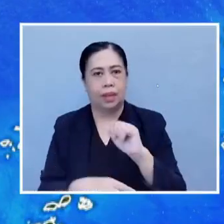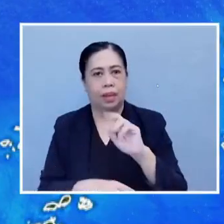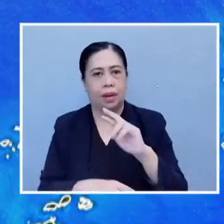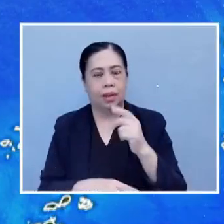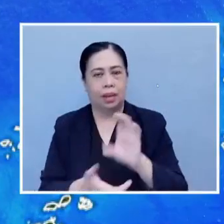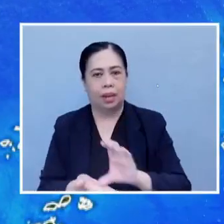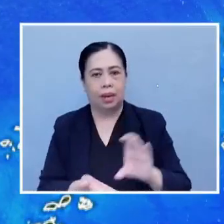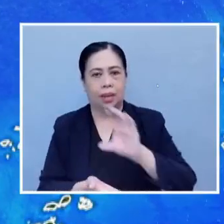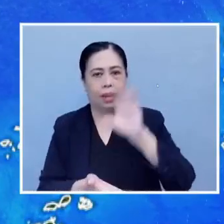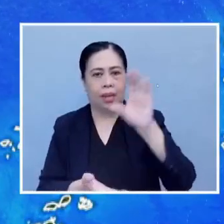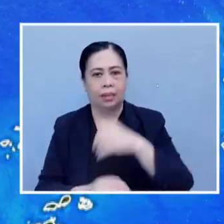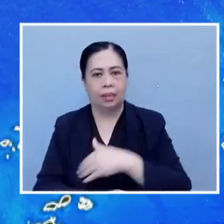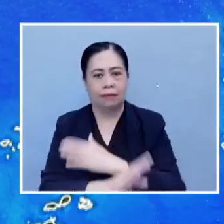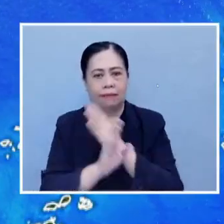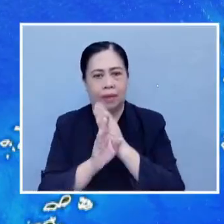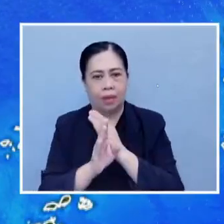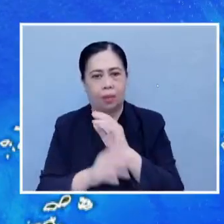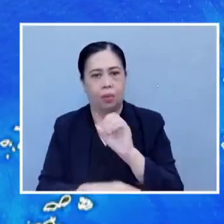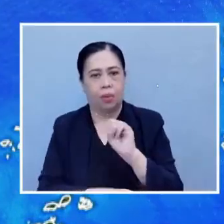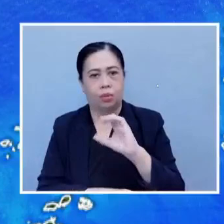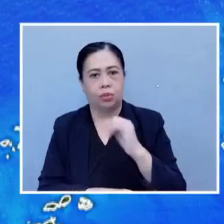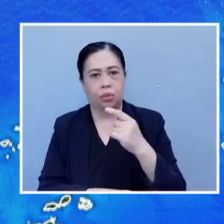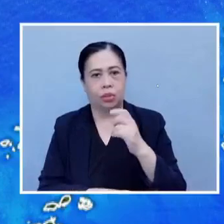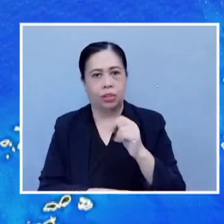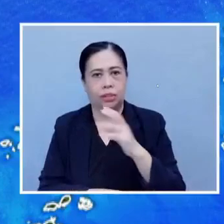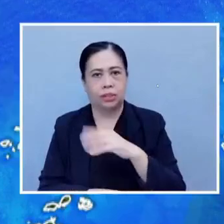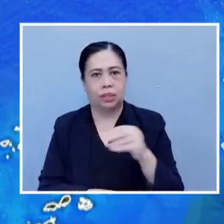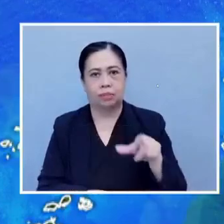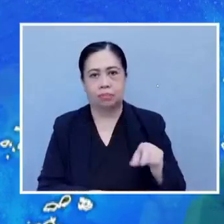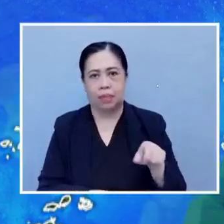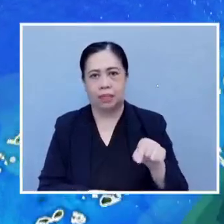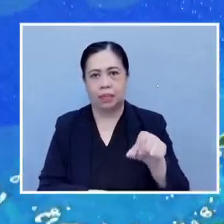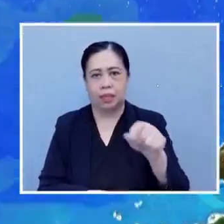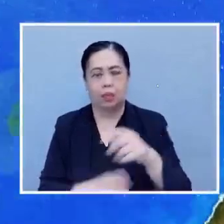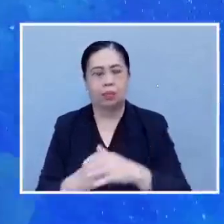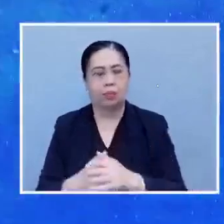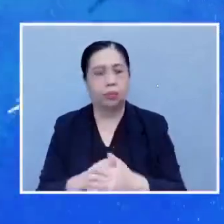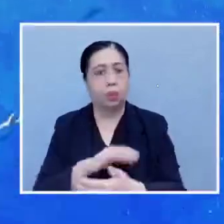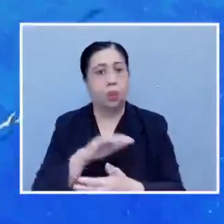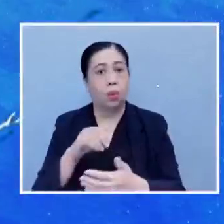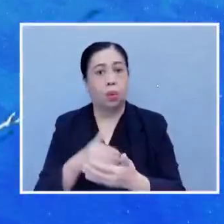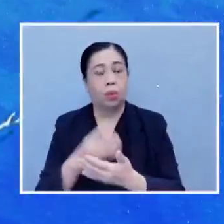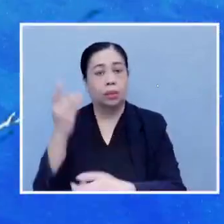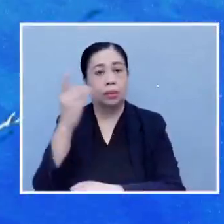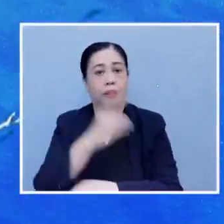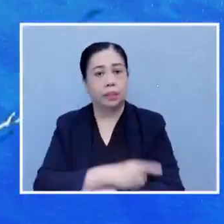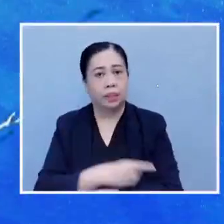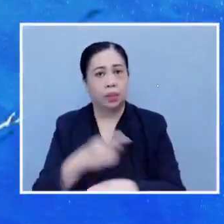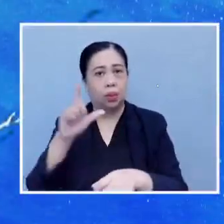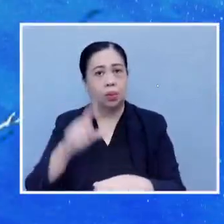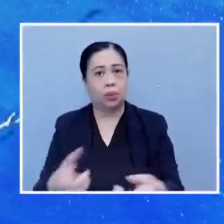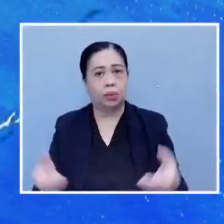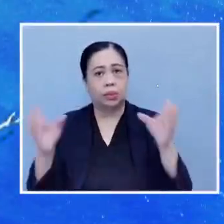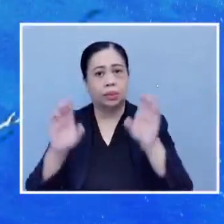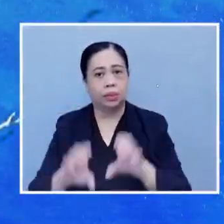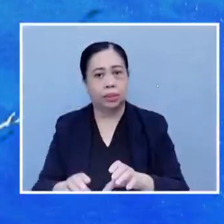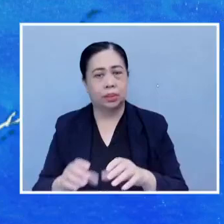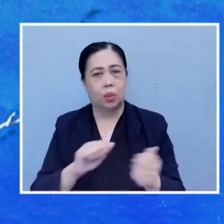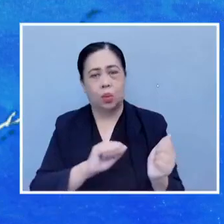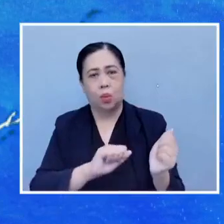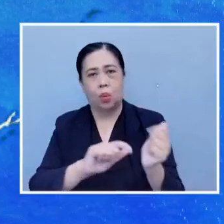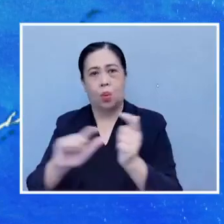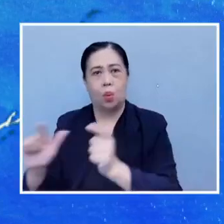Davao Region, Soccsergen at Maguindanao. Buong araw namang mababa rin ang tsansa ng ulan sa halos